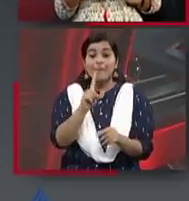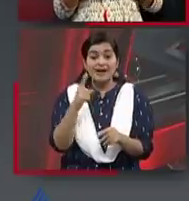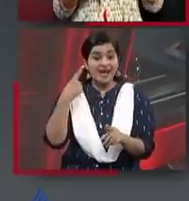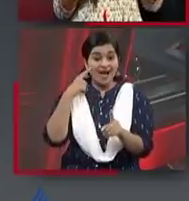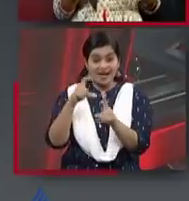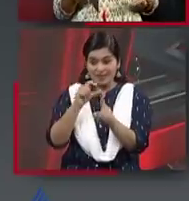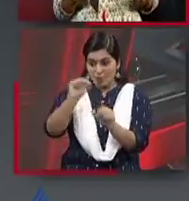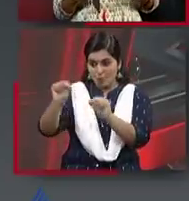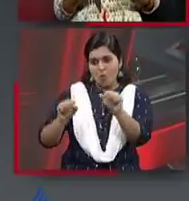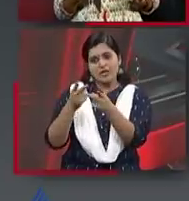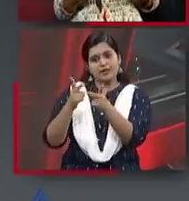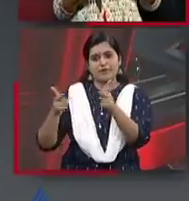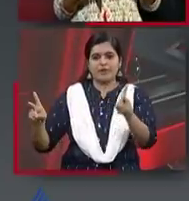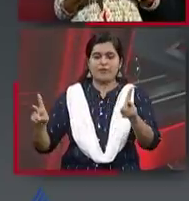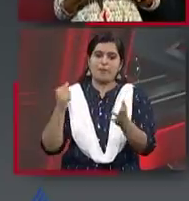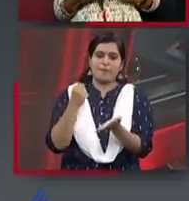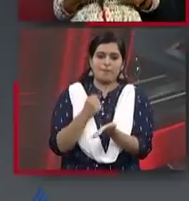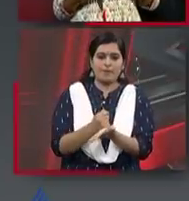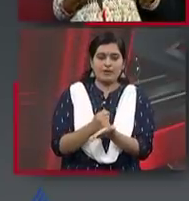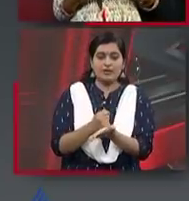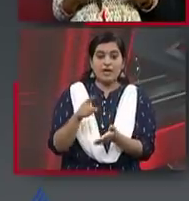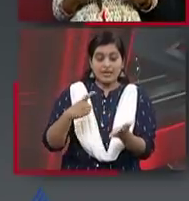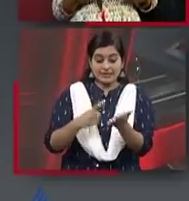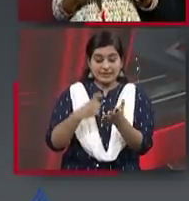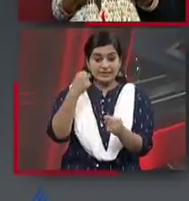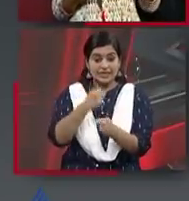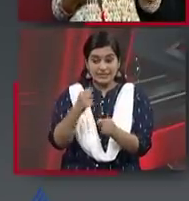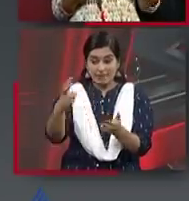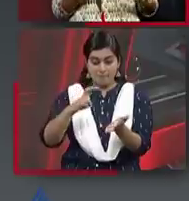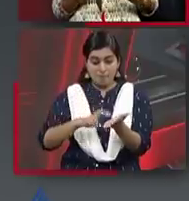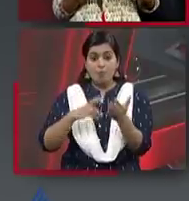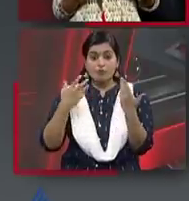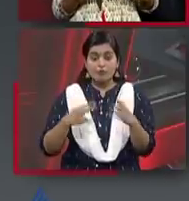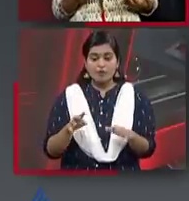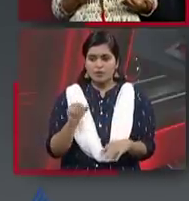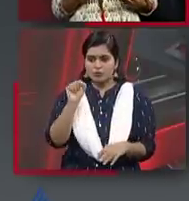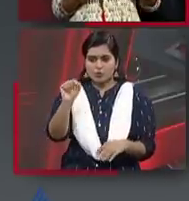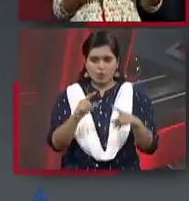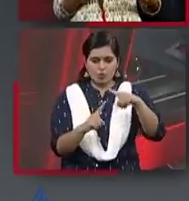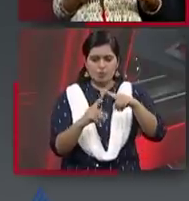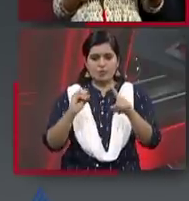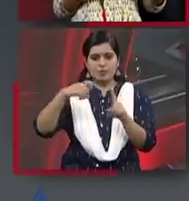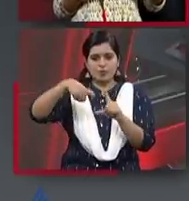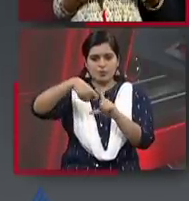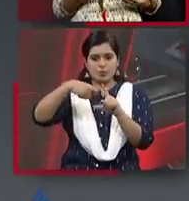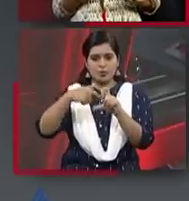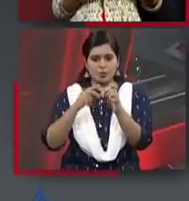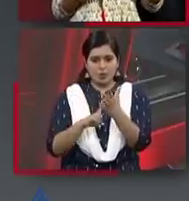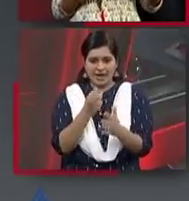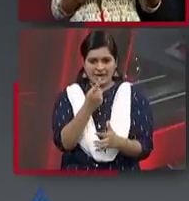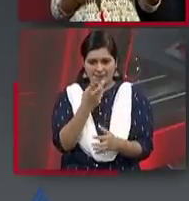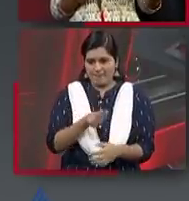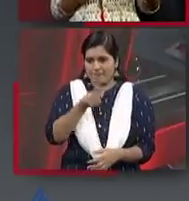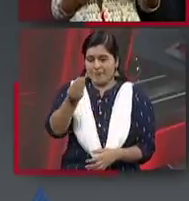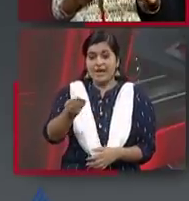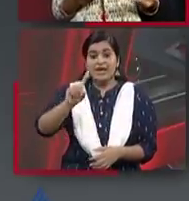കാര്യം. രജിസ്റ്റർ ചെയ്ത് കഴിഞ്ഞാൽ അത് സ്ഥിരീകരിക്കുന്നതിനുള്ള ടോക്കൺ അടക്കമുള്ള കാര്യങ്ങൾ ആ ആപ്പിൽ തന്നെ ലഭ്യമാകും. അത് പ്രിന്റ് ഔട്ട് എടുത്തുകൊണ്ട് വേണം